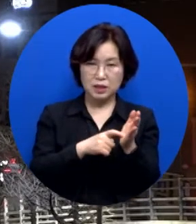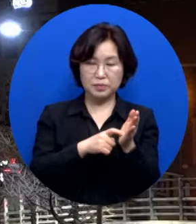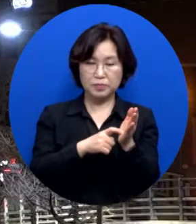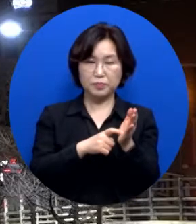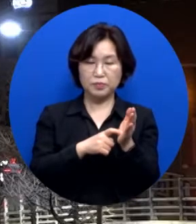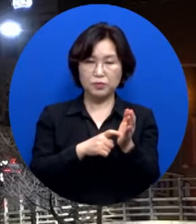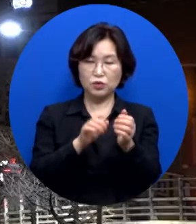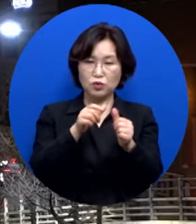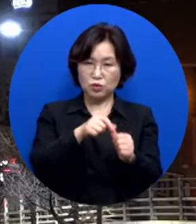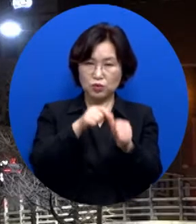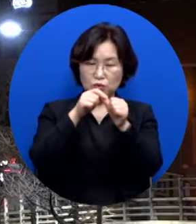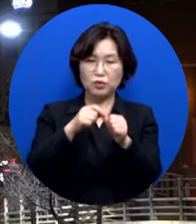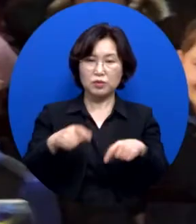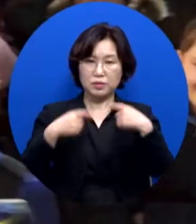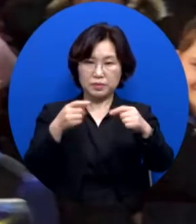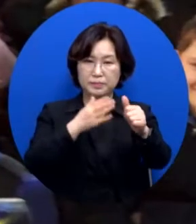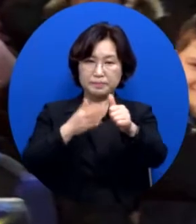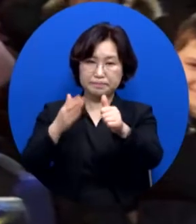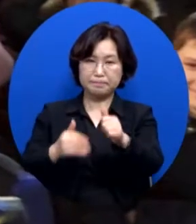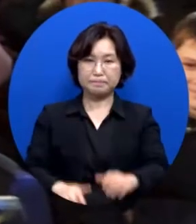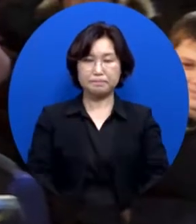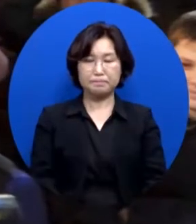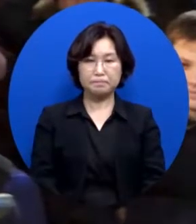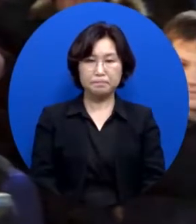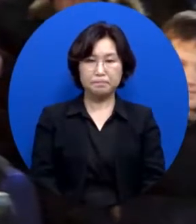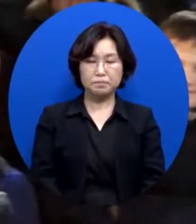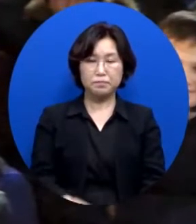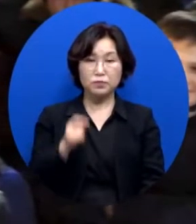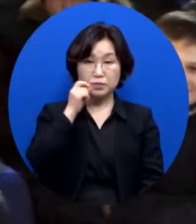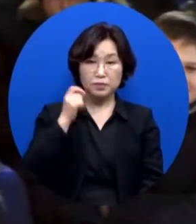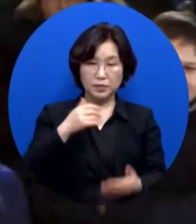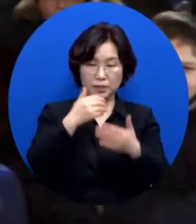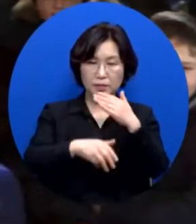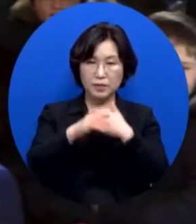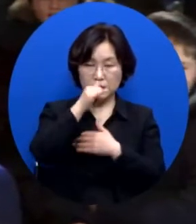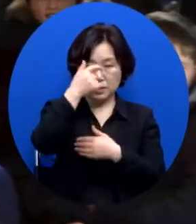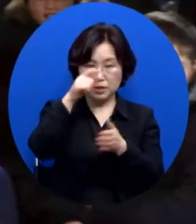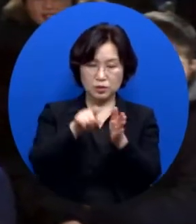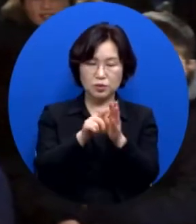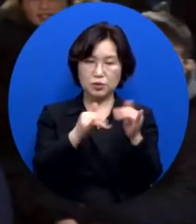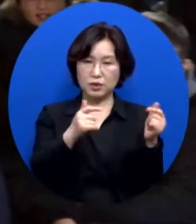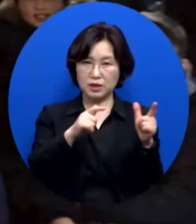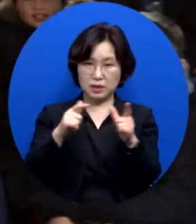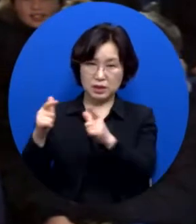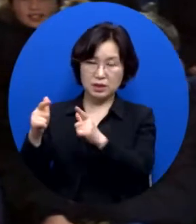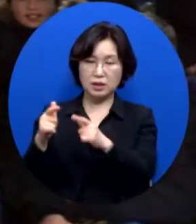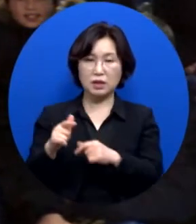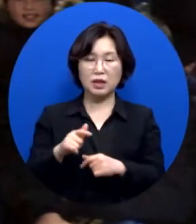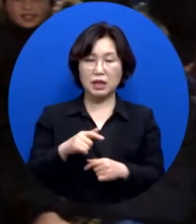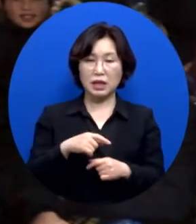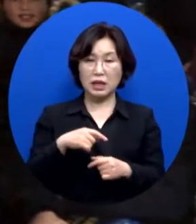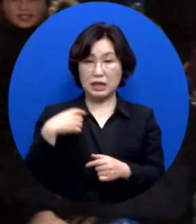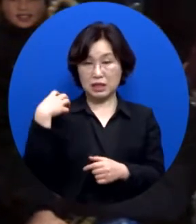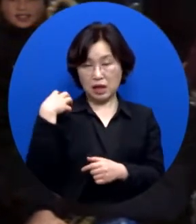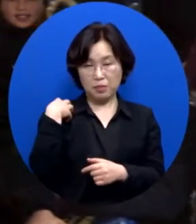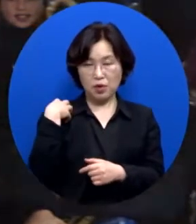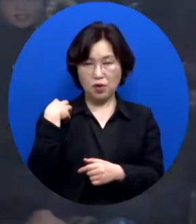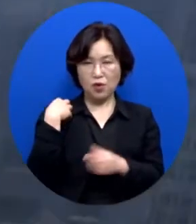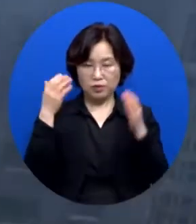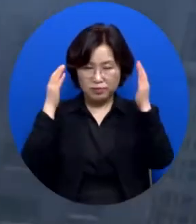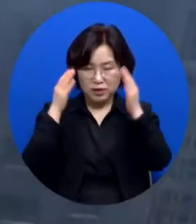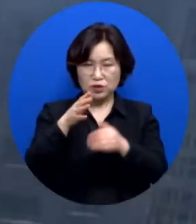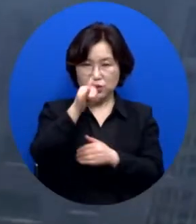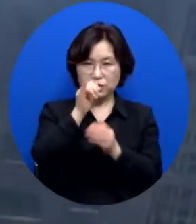동참을 요청했습니다 순교 저의 소리는 우크라이나의 남아 있는 형식이 도꾜 2기 자신들의 자명 에 집중할 수 있도록